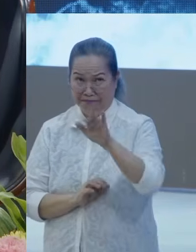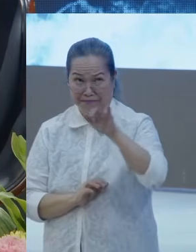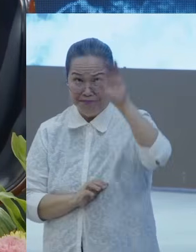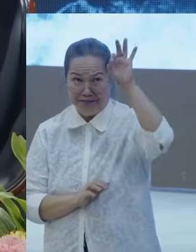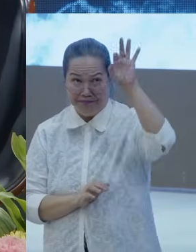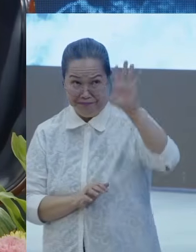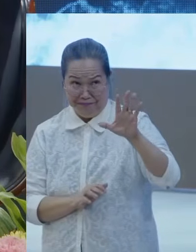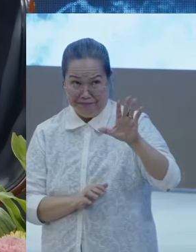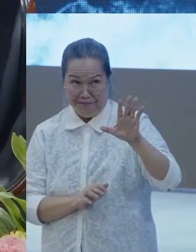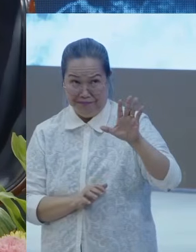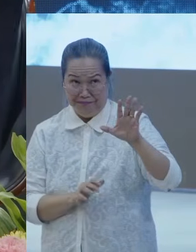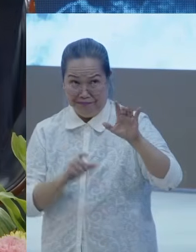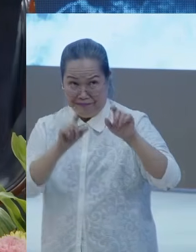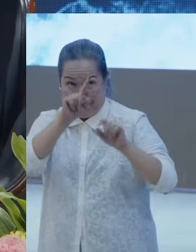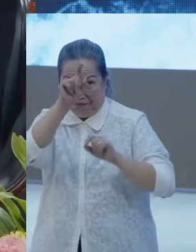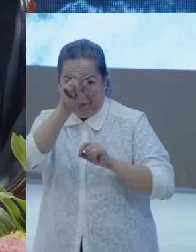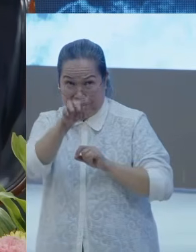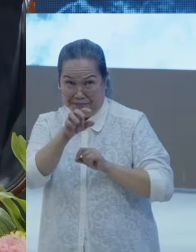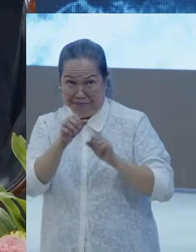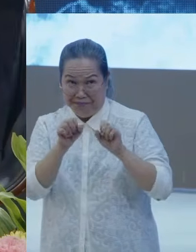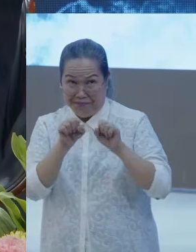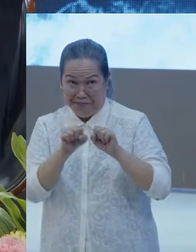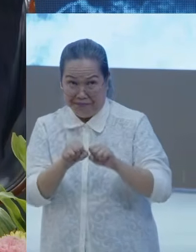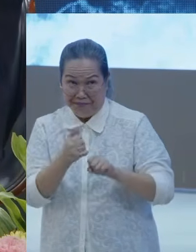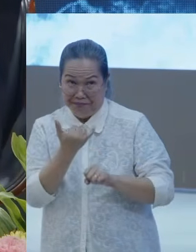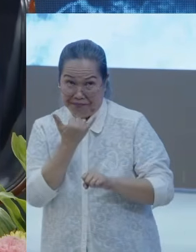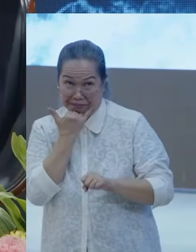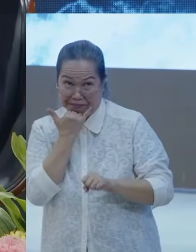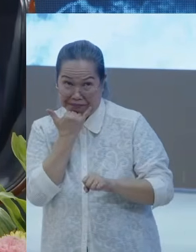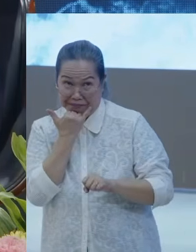kasalanan ba yung humingi ng sign?